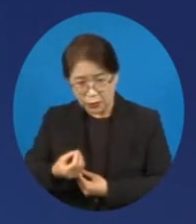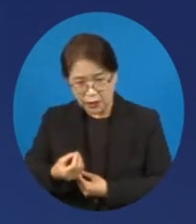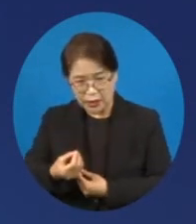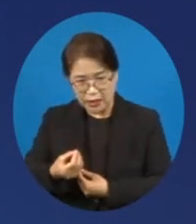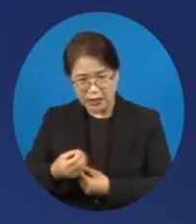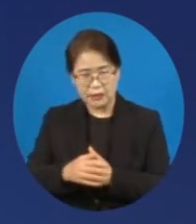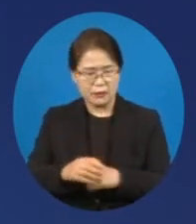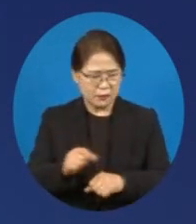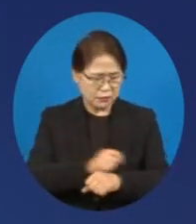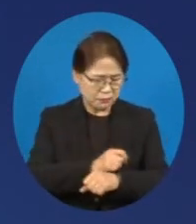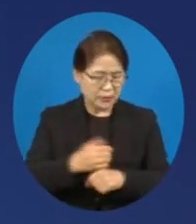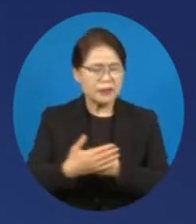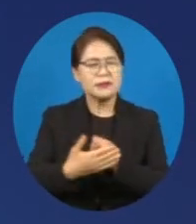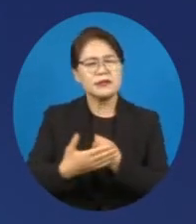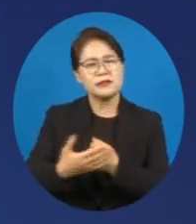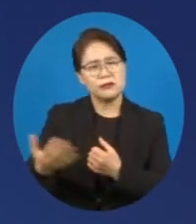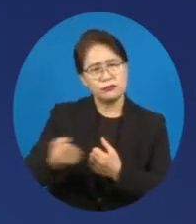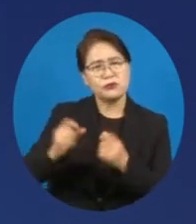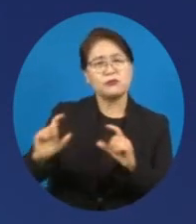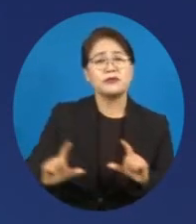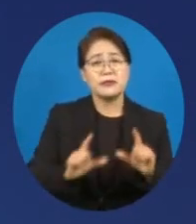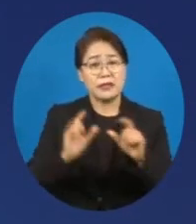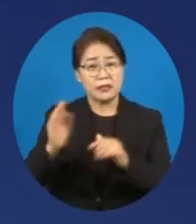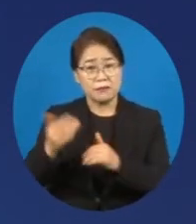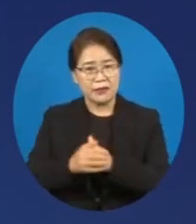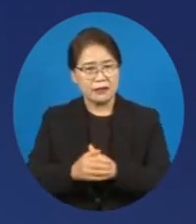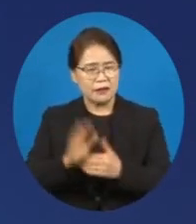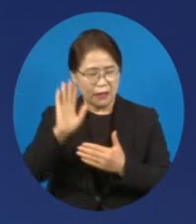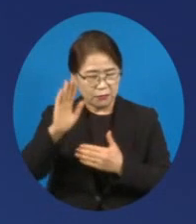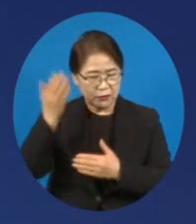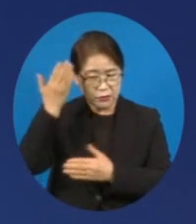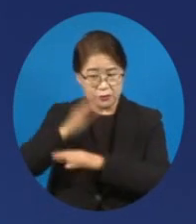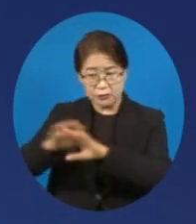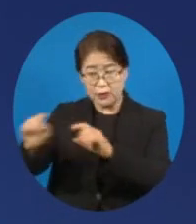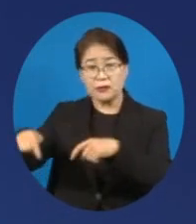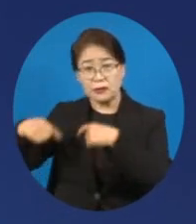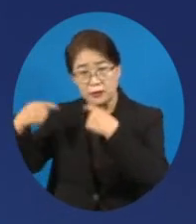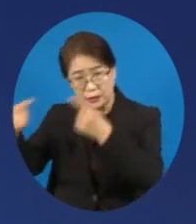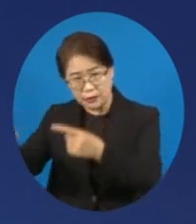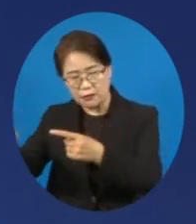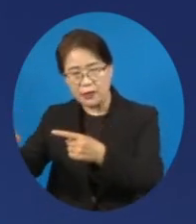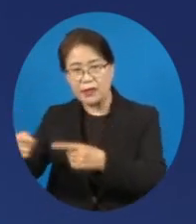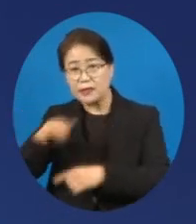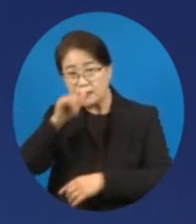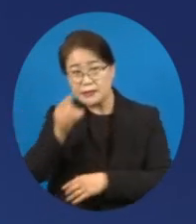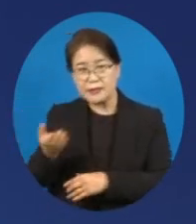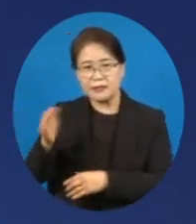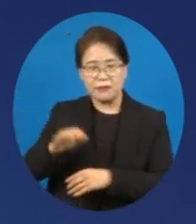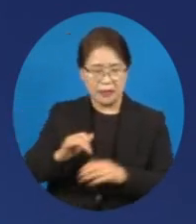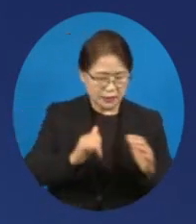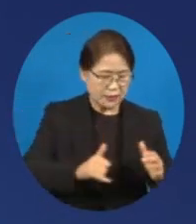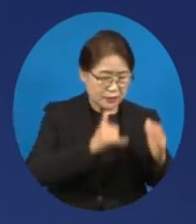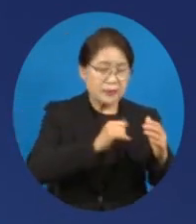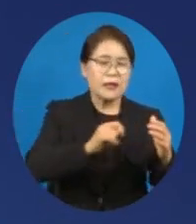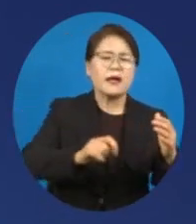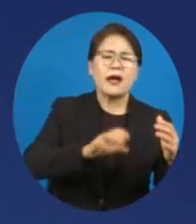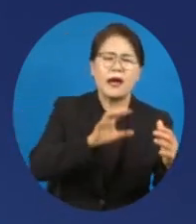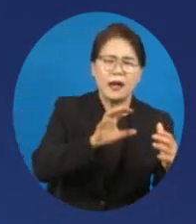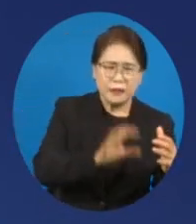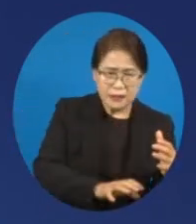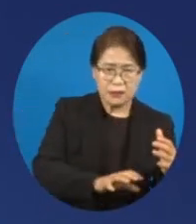자녀된 특권을 누리며 살아야 됩니다 우리가 장차 천국에 들어갈 천국이 있지만이 세상 속에서부터